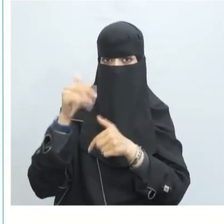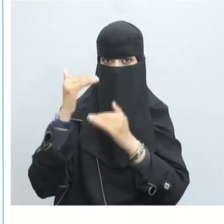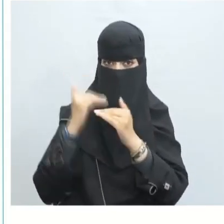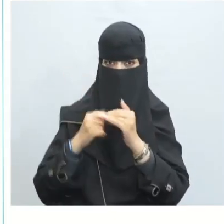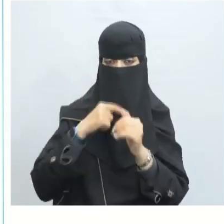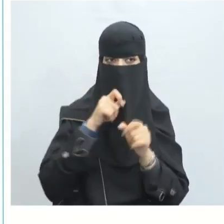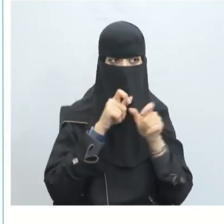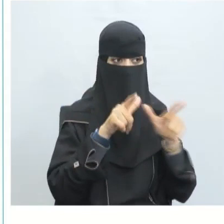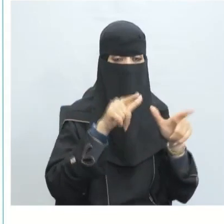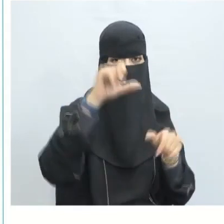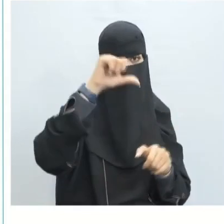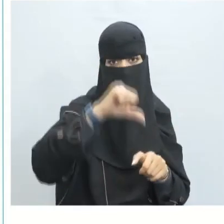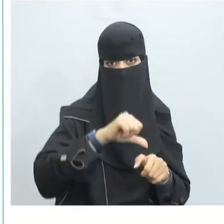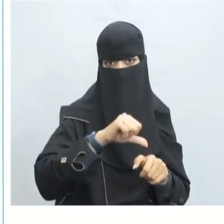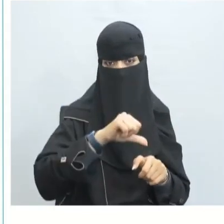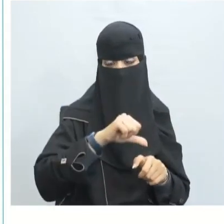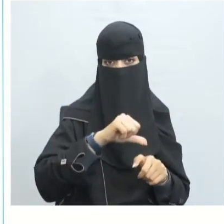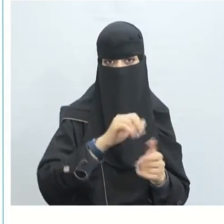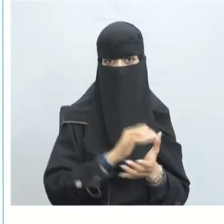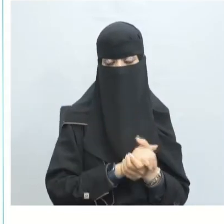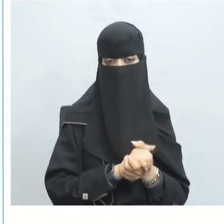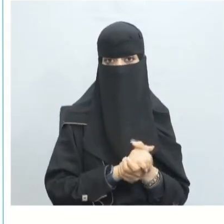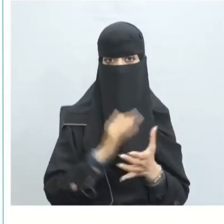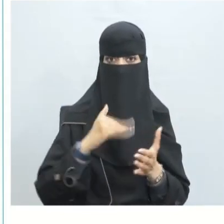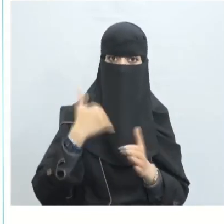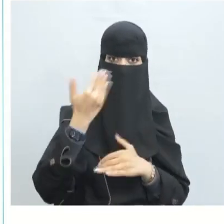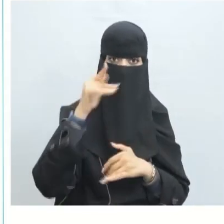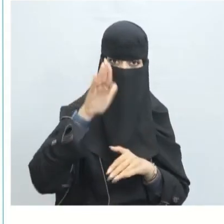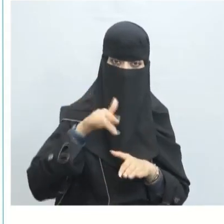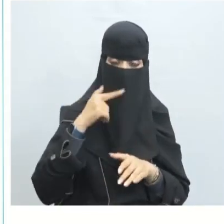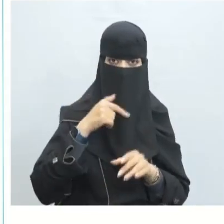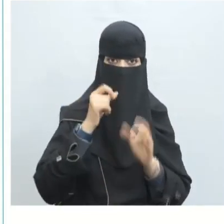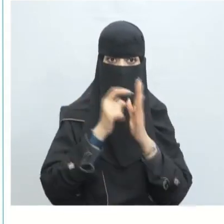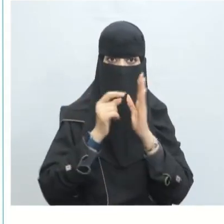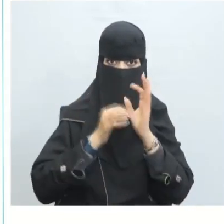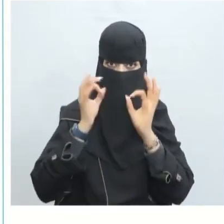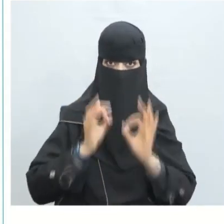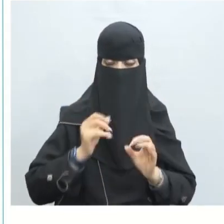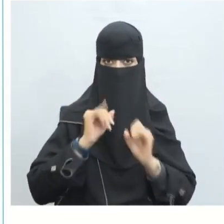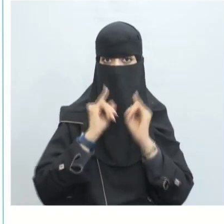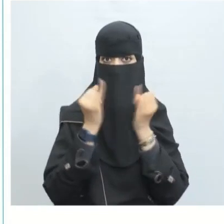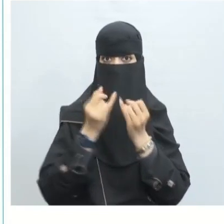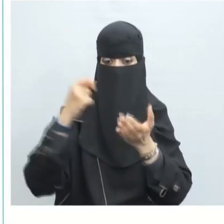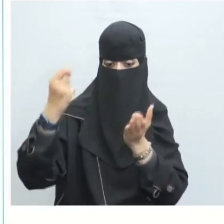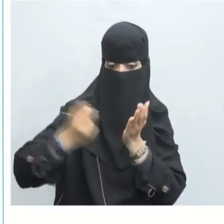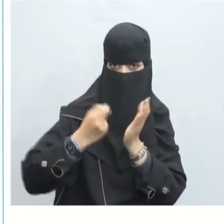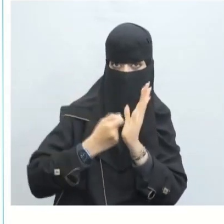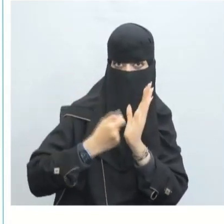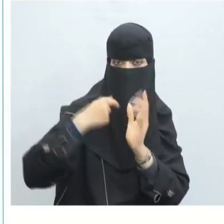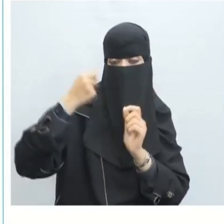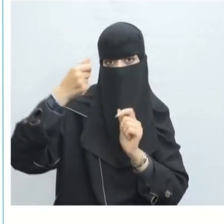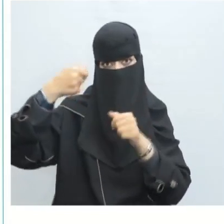يحدث سمعه سيئه وايضا قد تكون ملتزمه هذه المنظمه بعقود وايضا